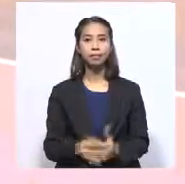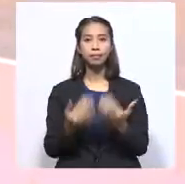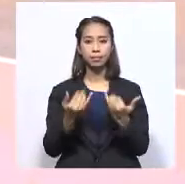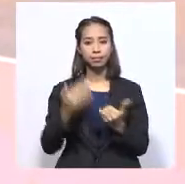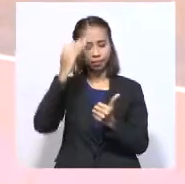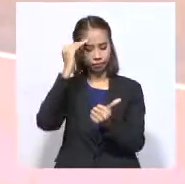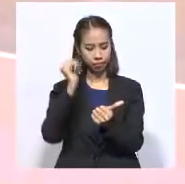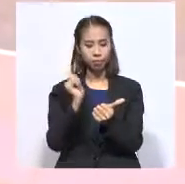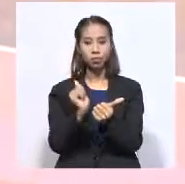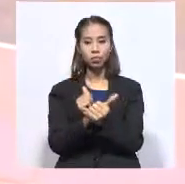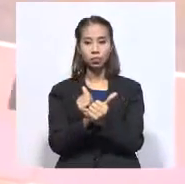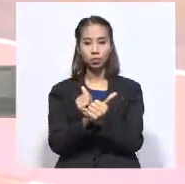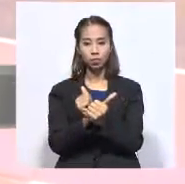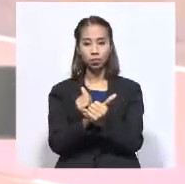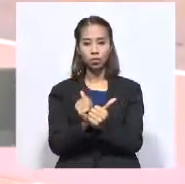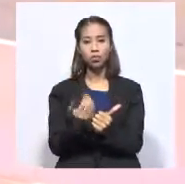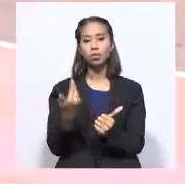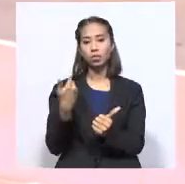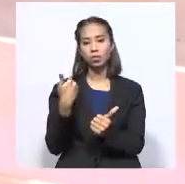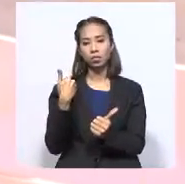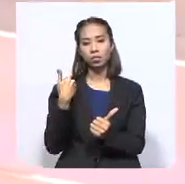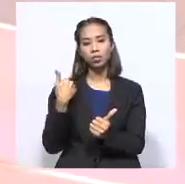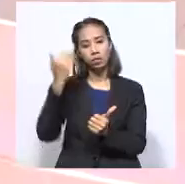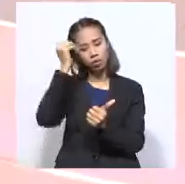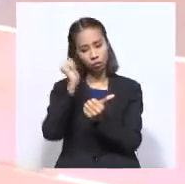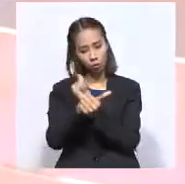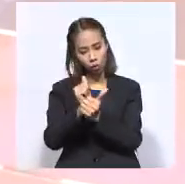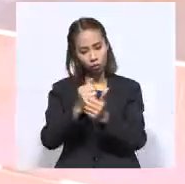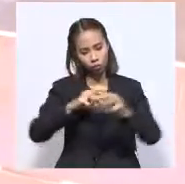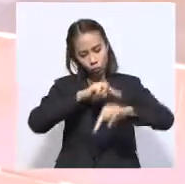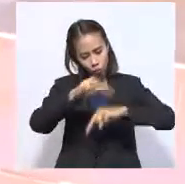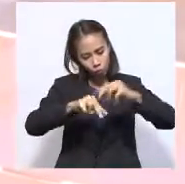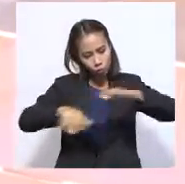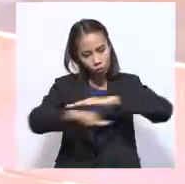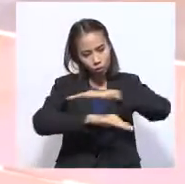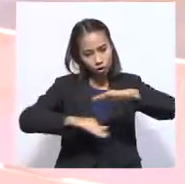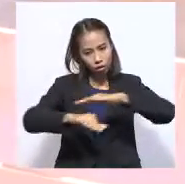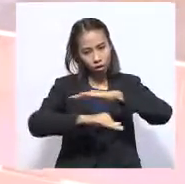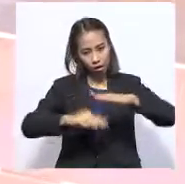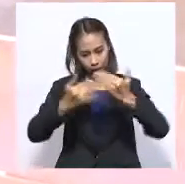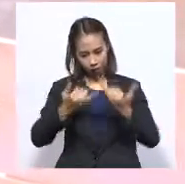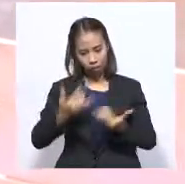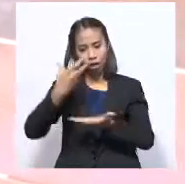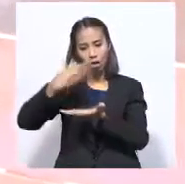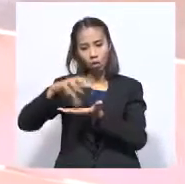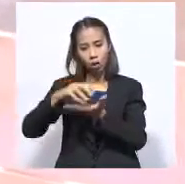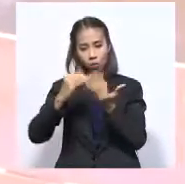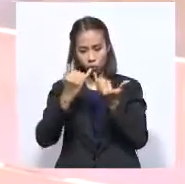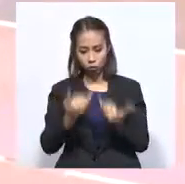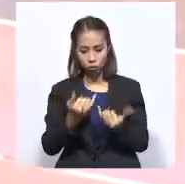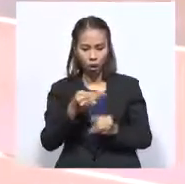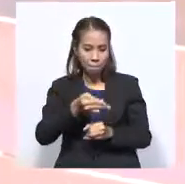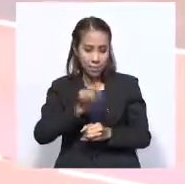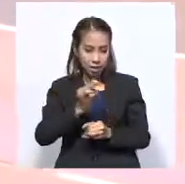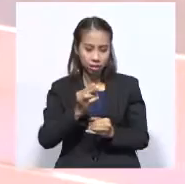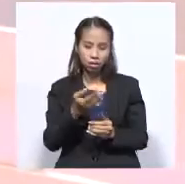พันตำรวจโทสมหมายโชติกนาวินผู้กำกับการพิสูจน์หลักฐานจังหวัดกาญจนบุรีเปิดเผยว่าผลการตรวจ